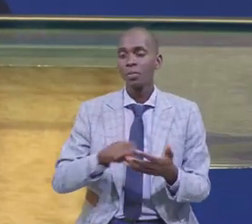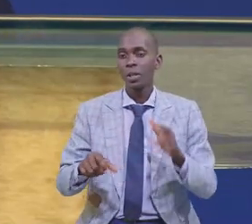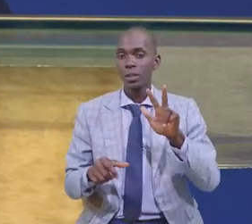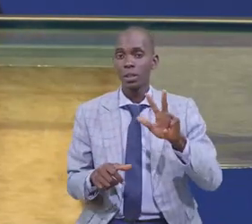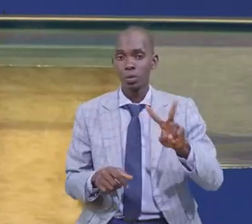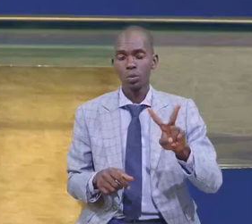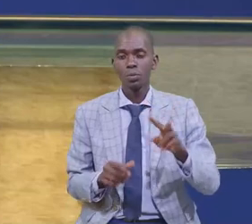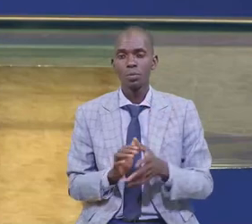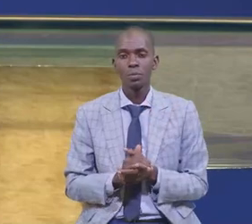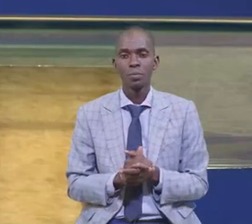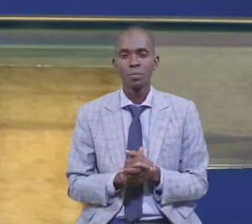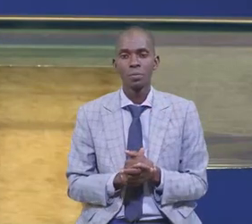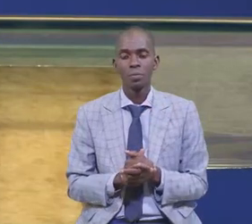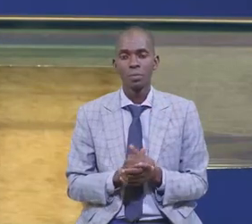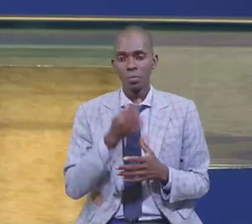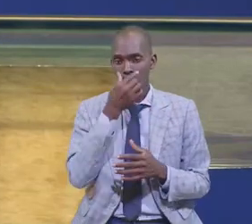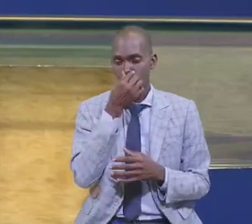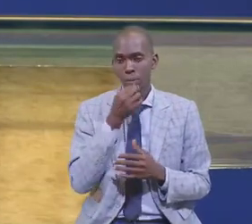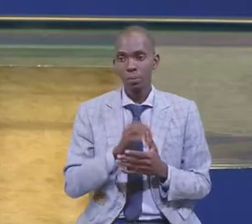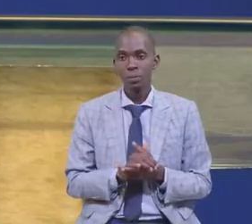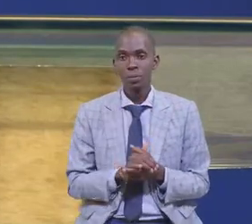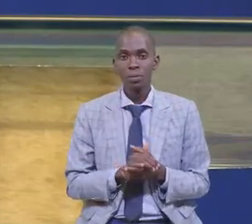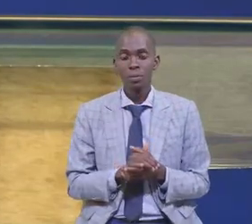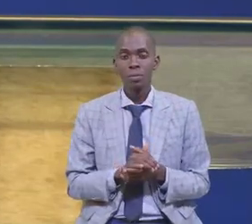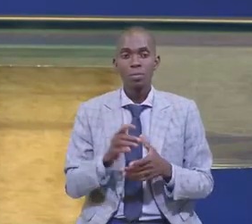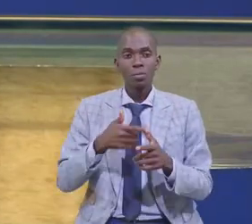arrivée. Verset 32.